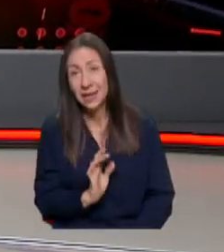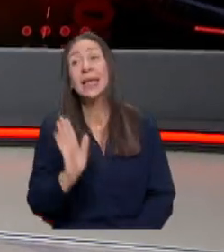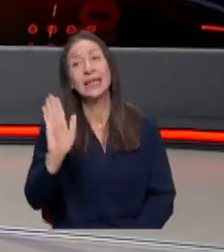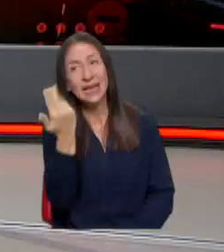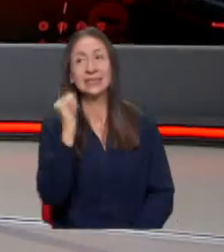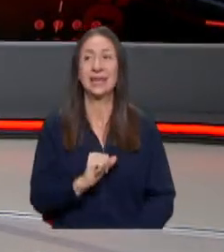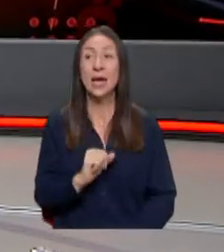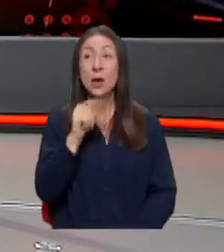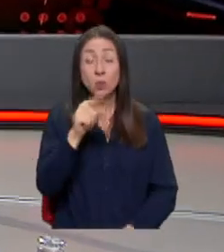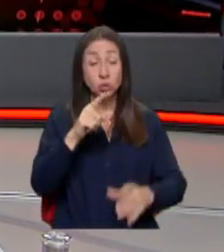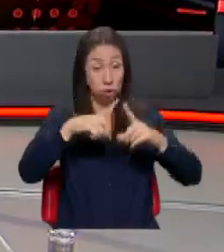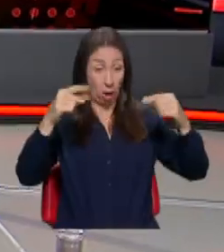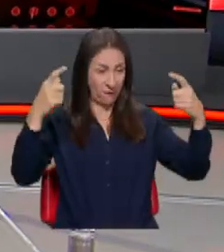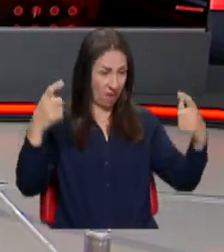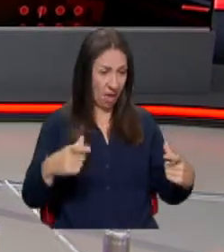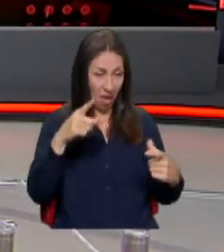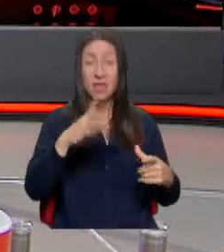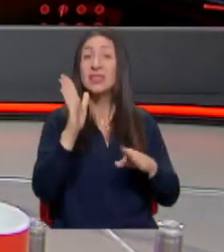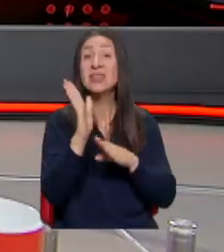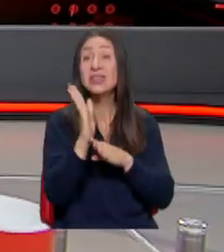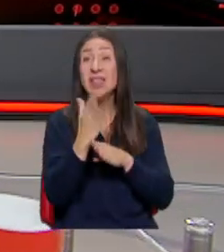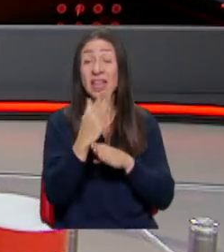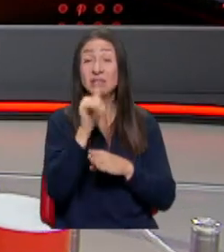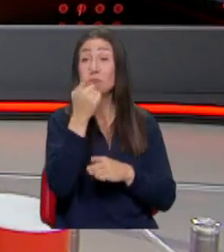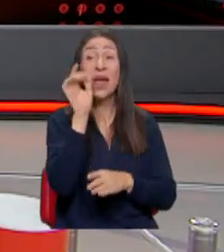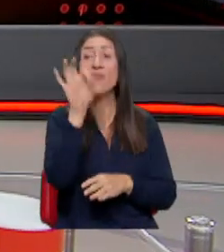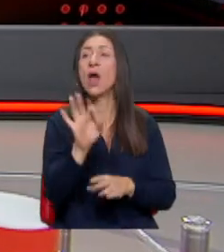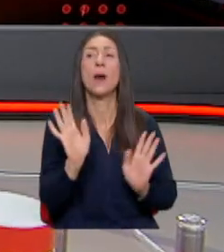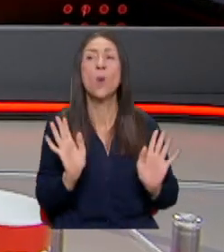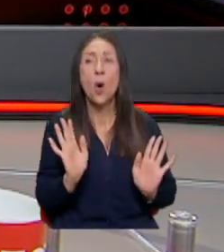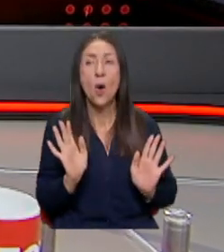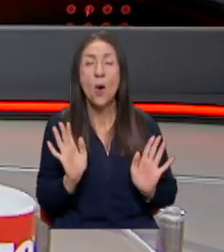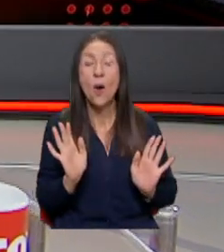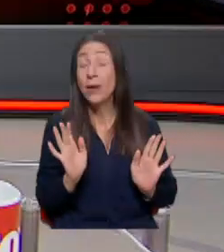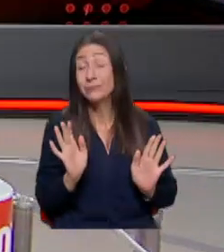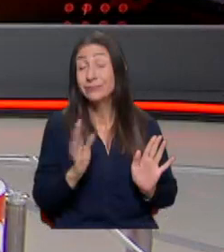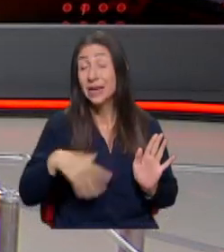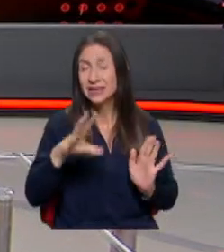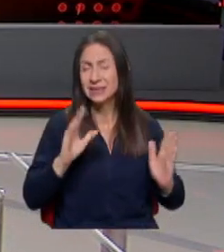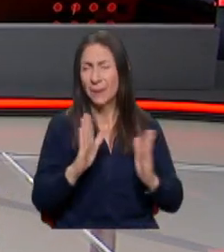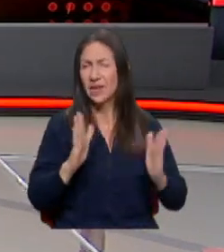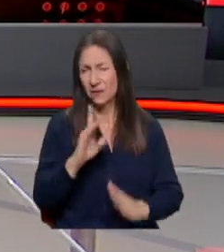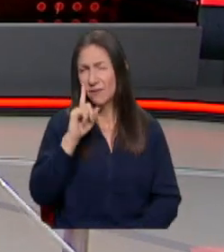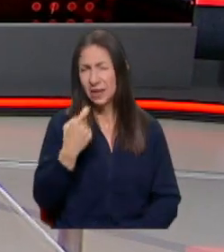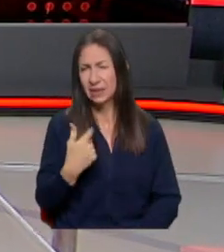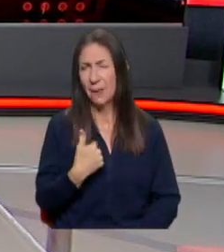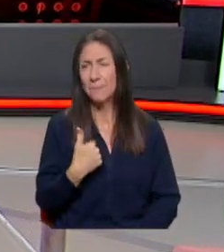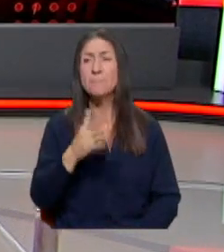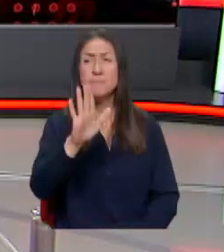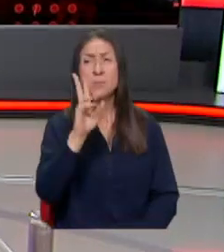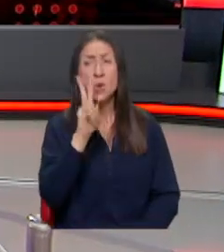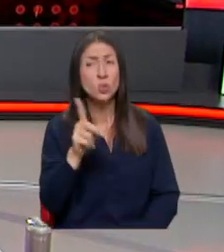Neyse, şimdi bu coğrafyada bir de niye hiçbir yere varılamıyor? Herkes tepkili, farkındayım.